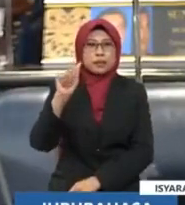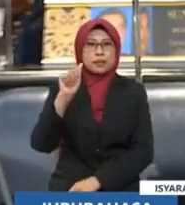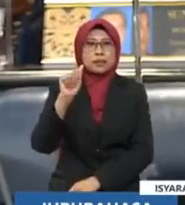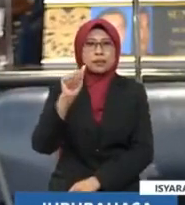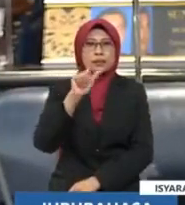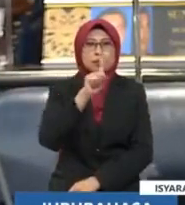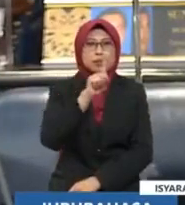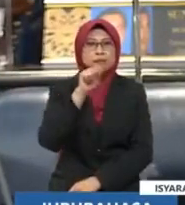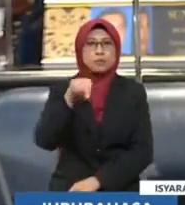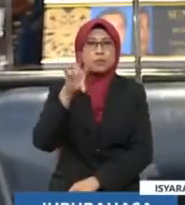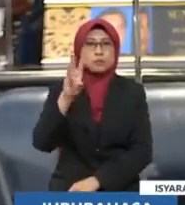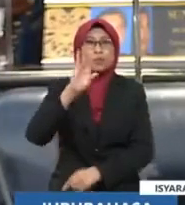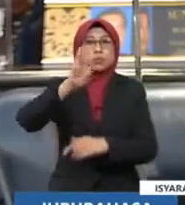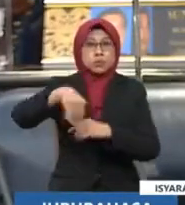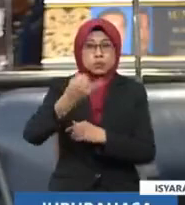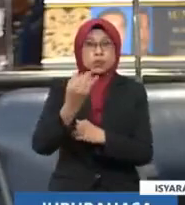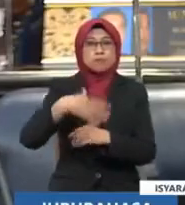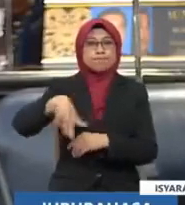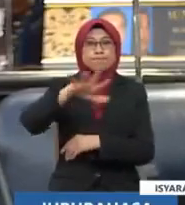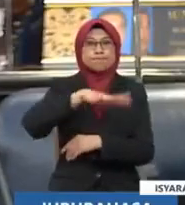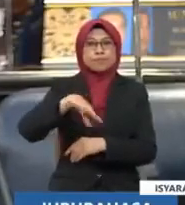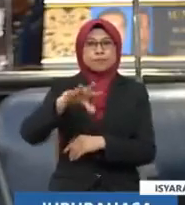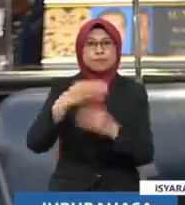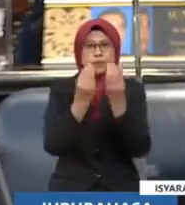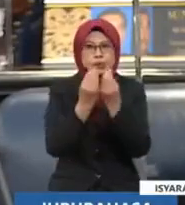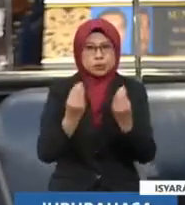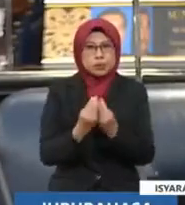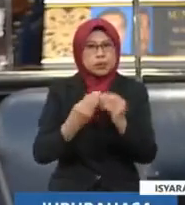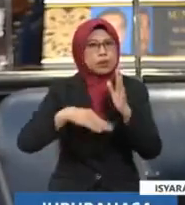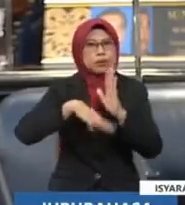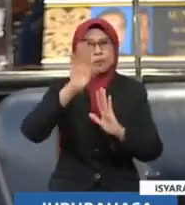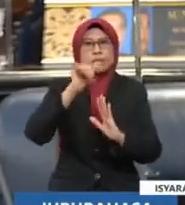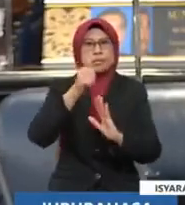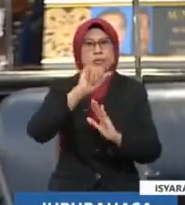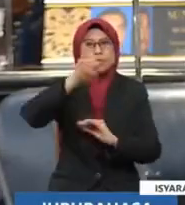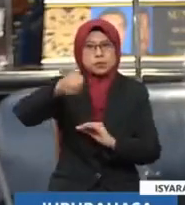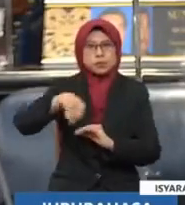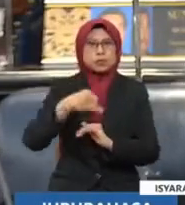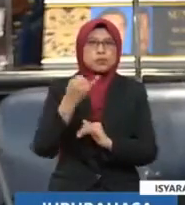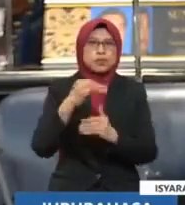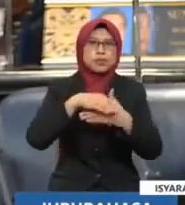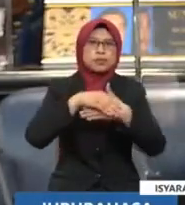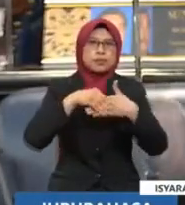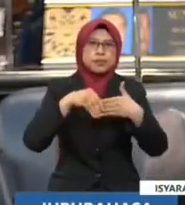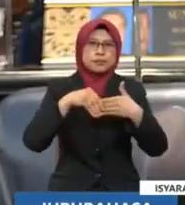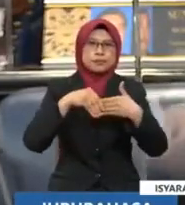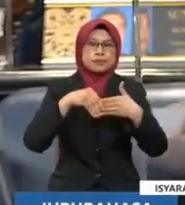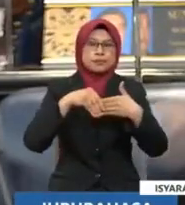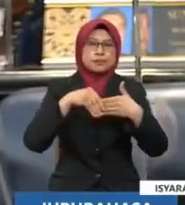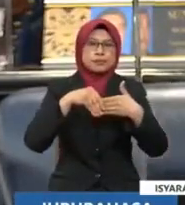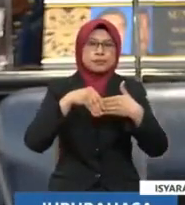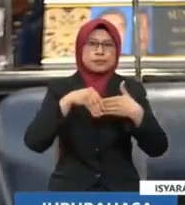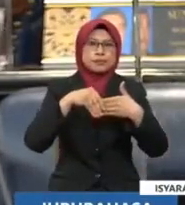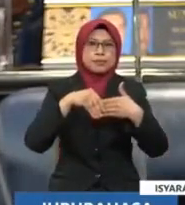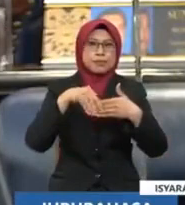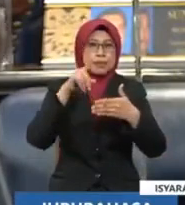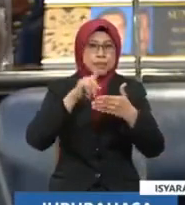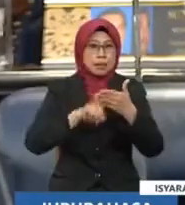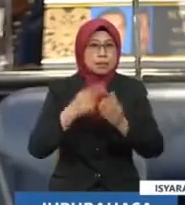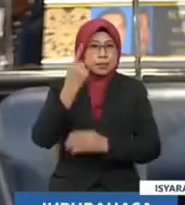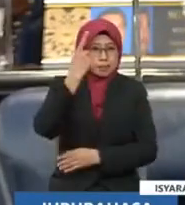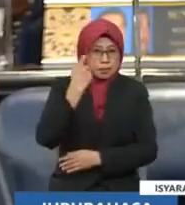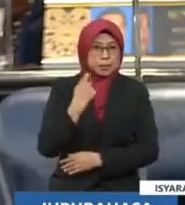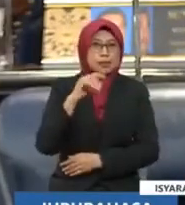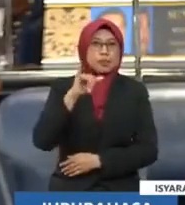1.7 juta yang beranggaran lebih daripada 10 juta. Dan apa yang